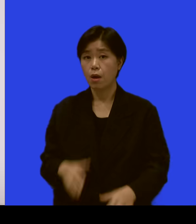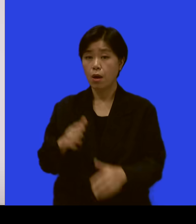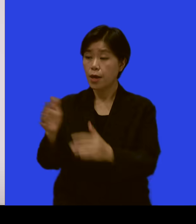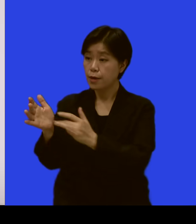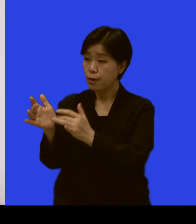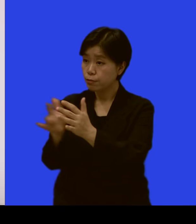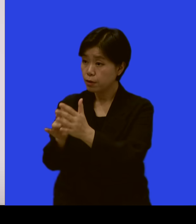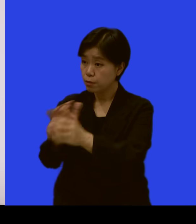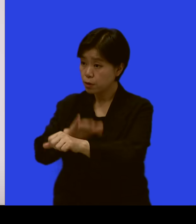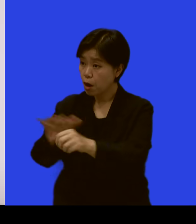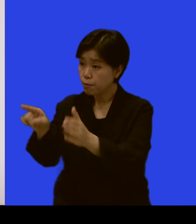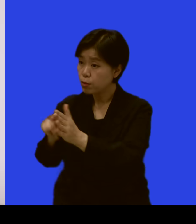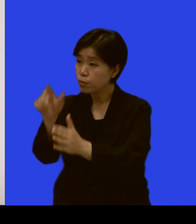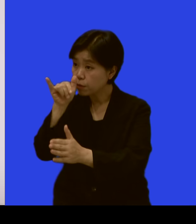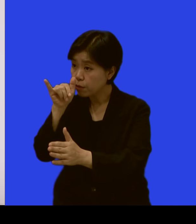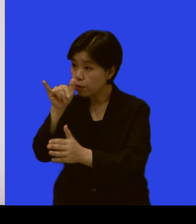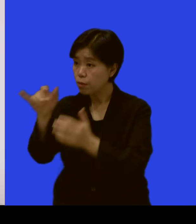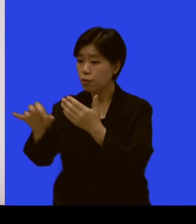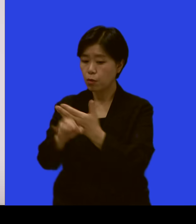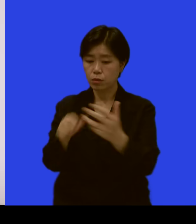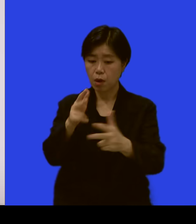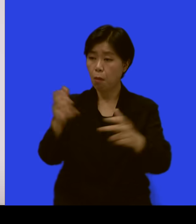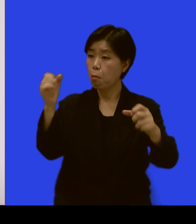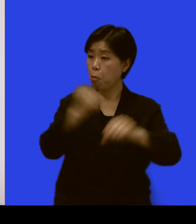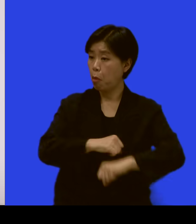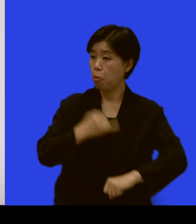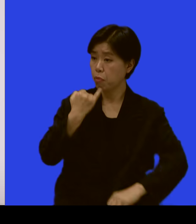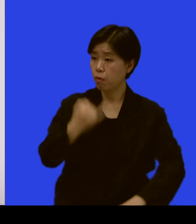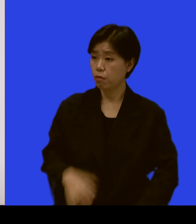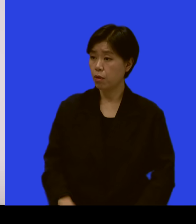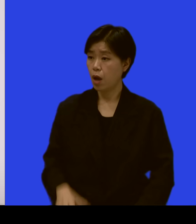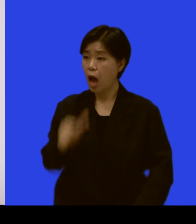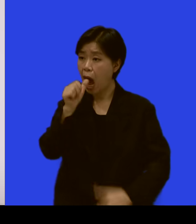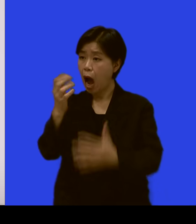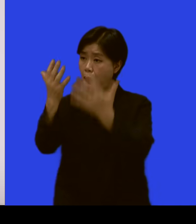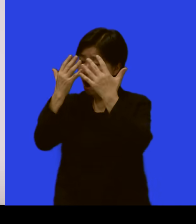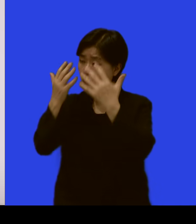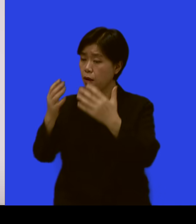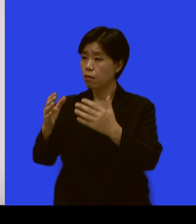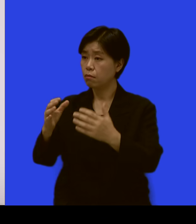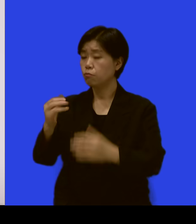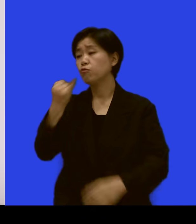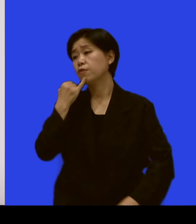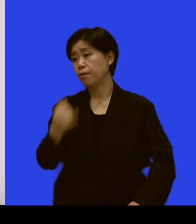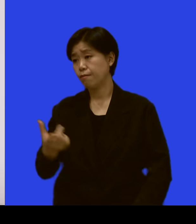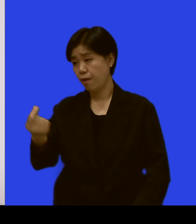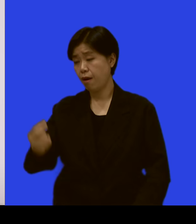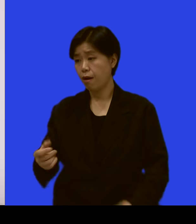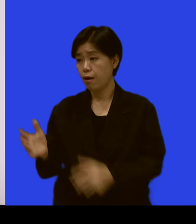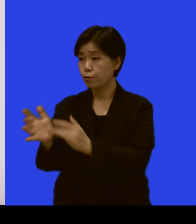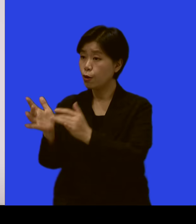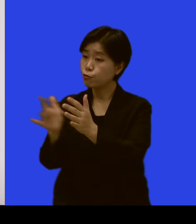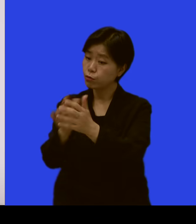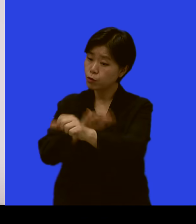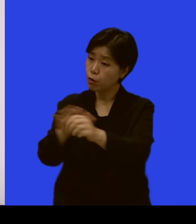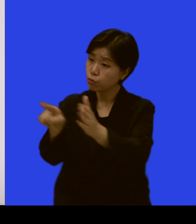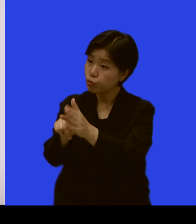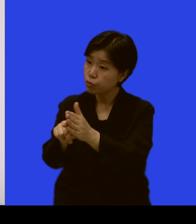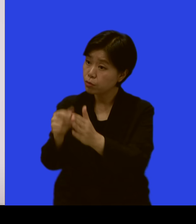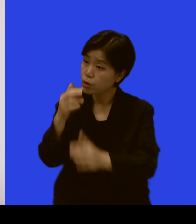되잖아요. 전도사님 감옥 가셔도 괜찮잖아요. 예수님이 잘 믿어만